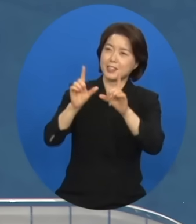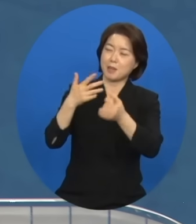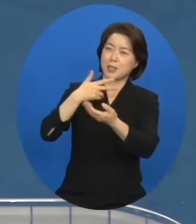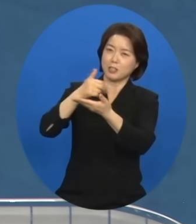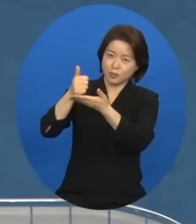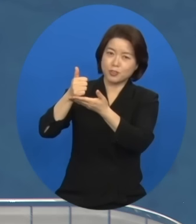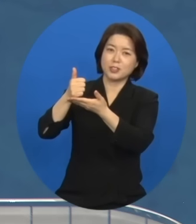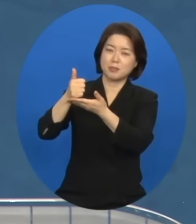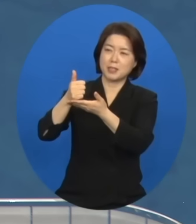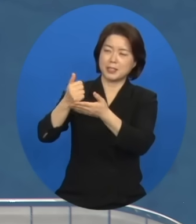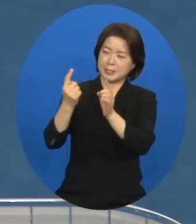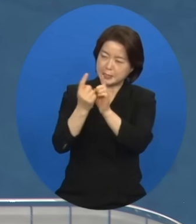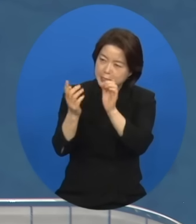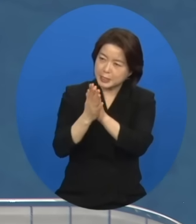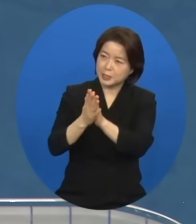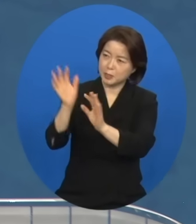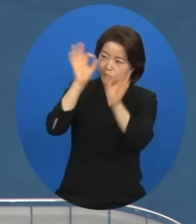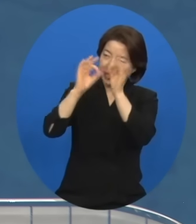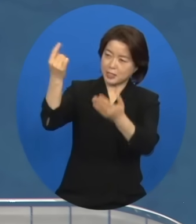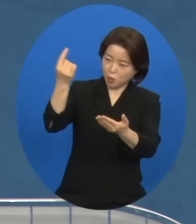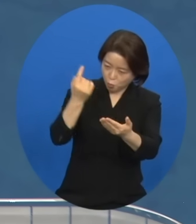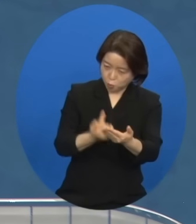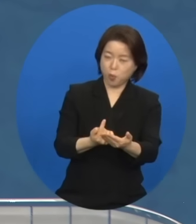주님이 친히 찾아오셔서